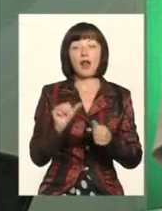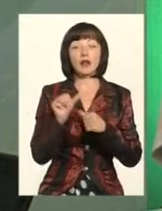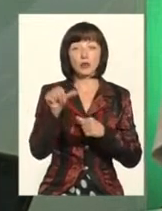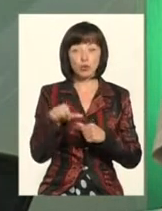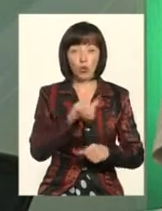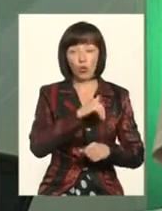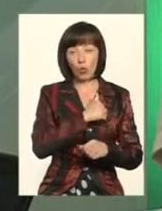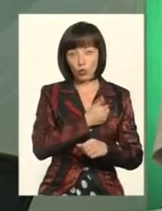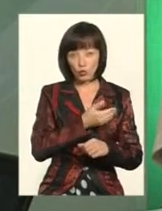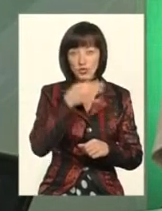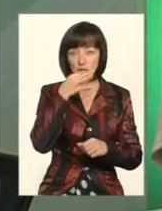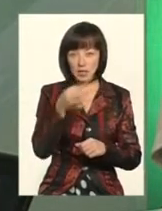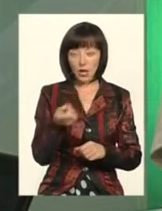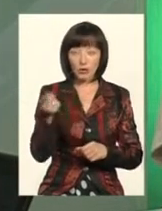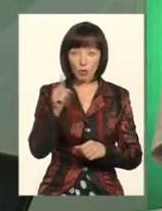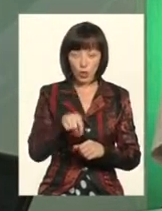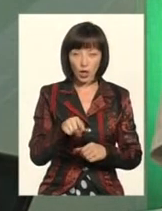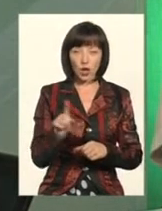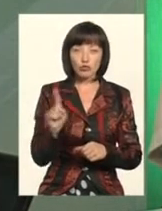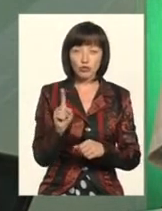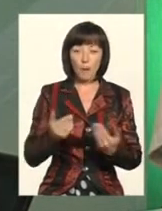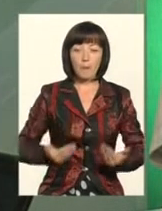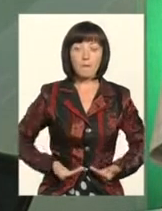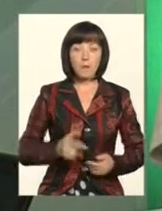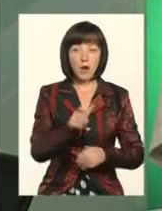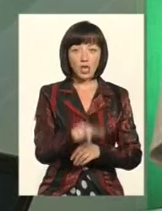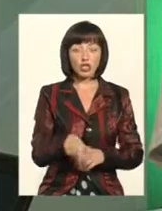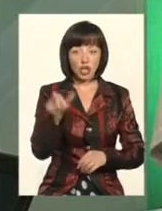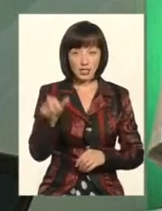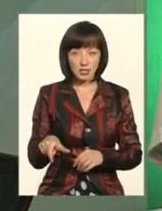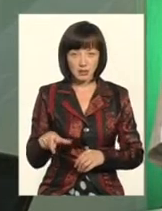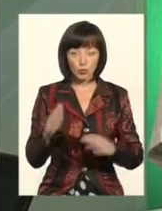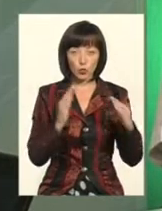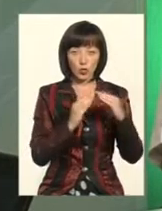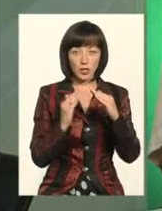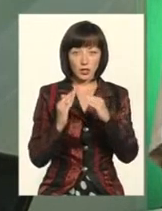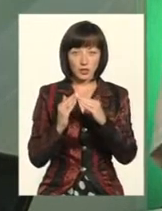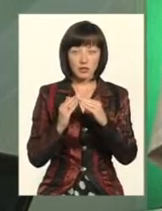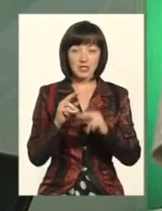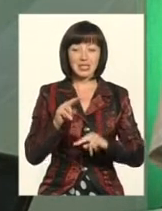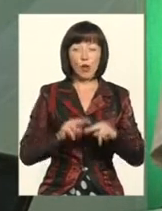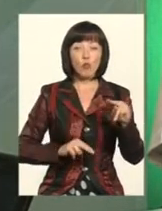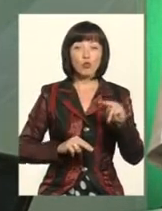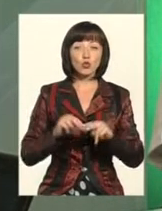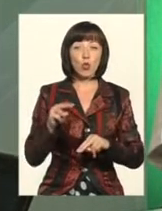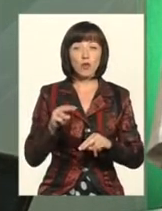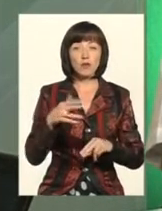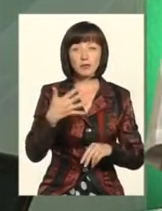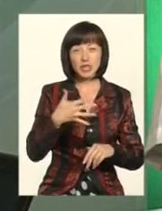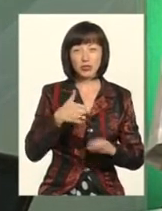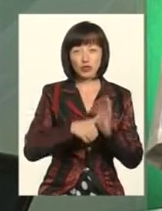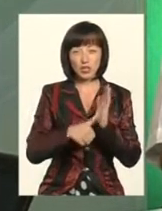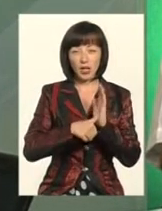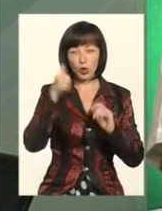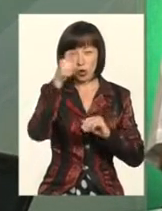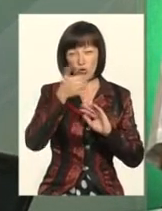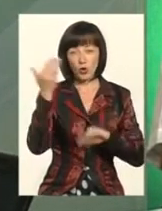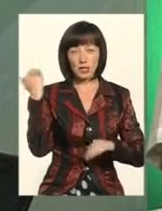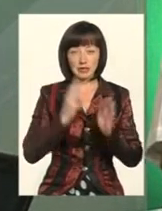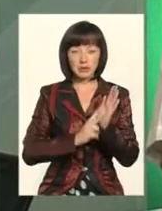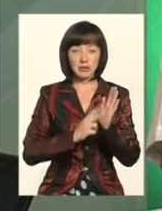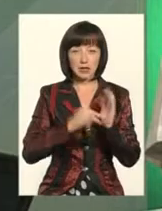хочу сказати про те, що мешканці житлових будинків, забудови яких 50-ті, 60-ті роки,